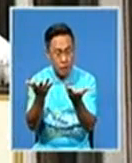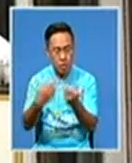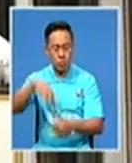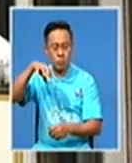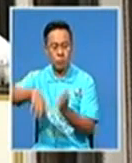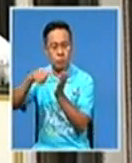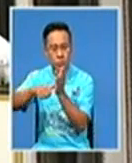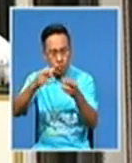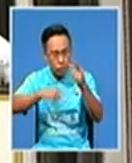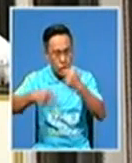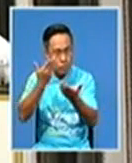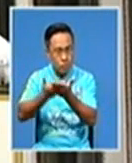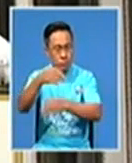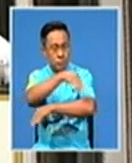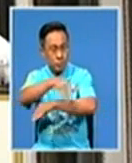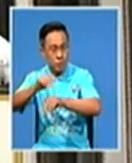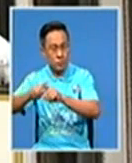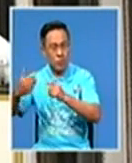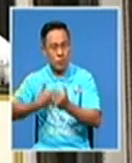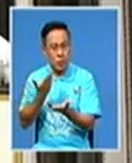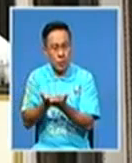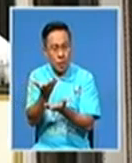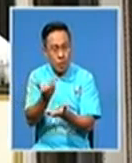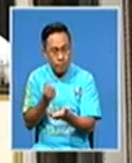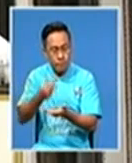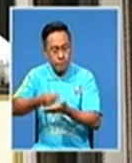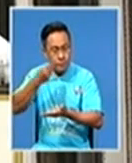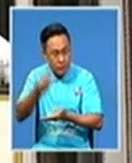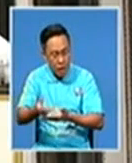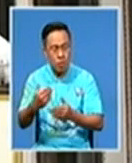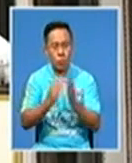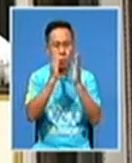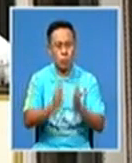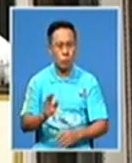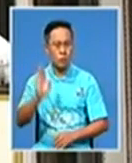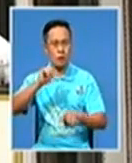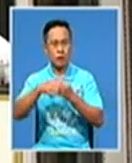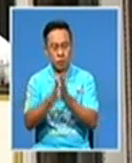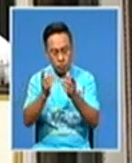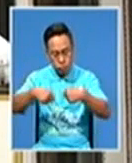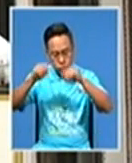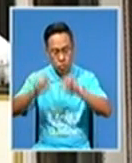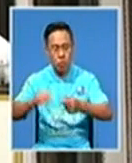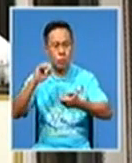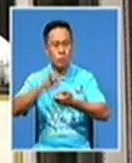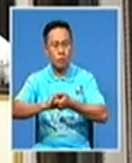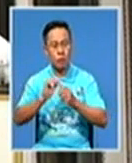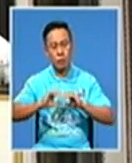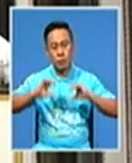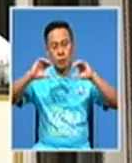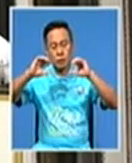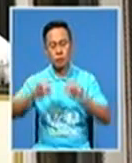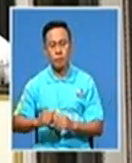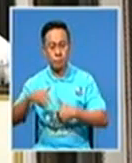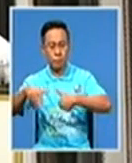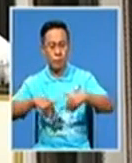จะตรวจสอบการแสดงบัญชีรายการรับจ่ายของโครงการที่มีบุคคลนิติบุคคลเป็นคู่สัญญากับหน่วยงานภาครัฐตามพรบประ